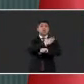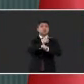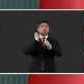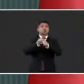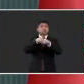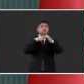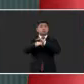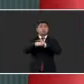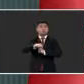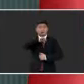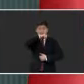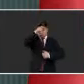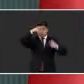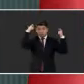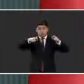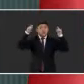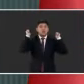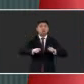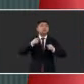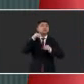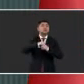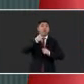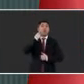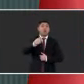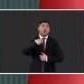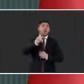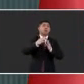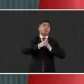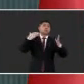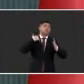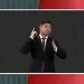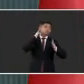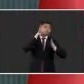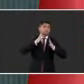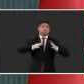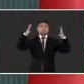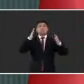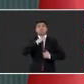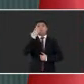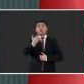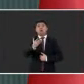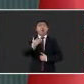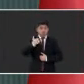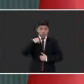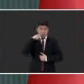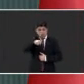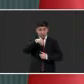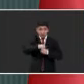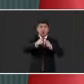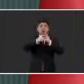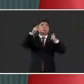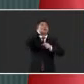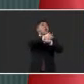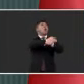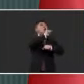eden bir ülke haline getirmiş olmak en büyük iftihar sebebimizdir. Üstelik bunu gelişmiş